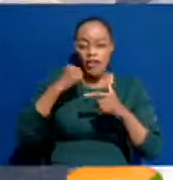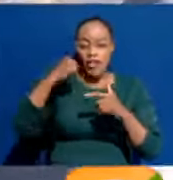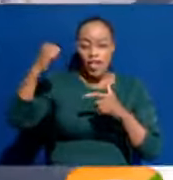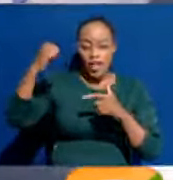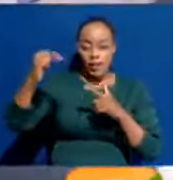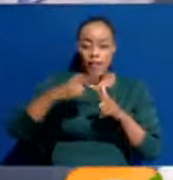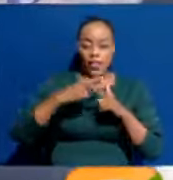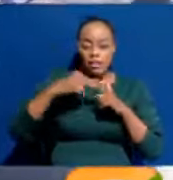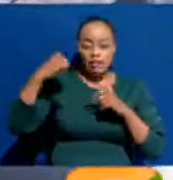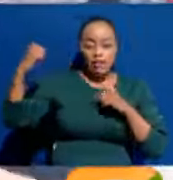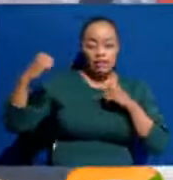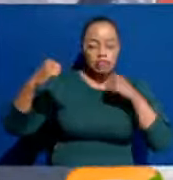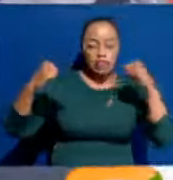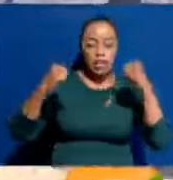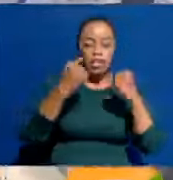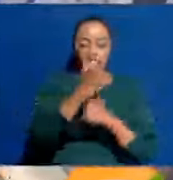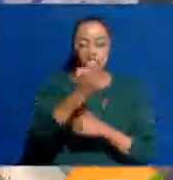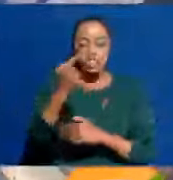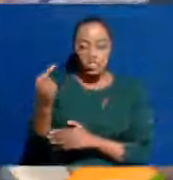each one.